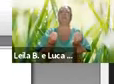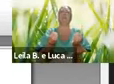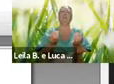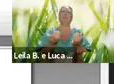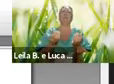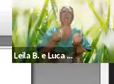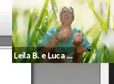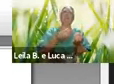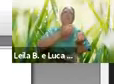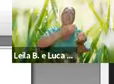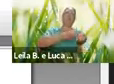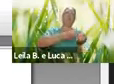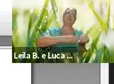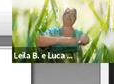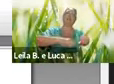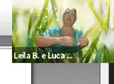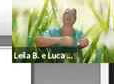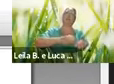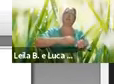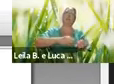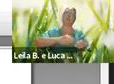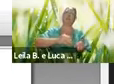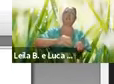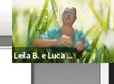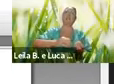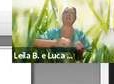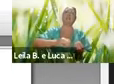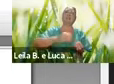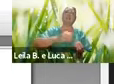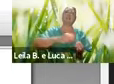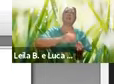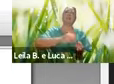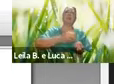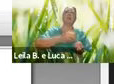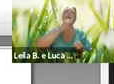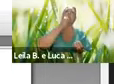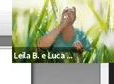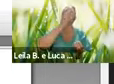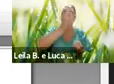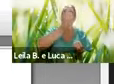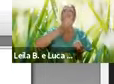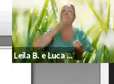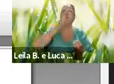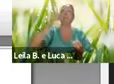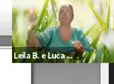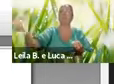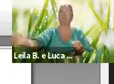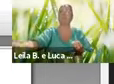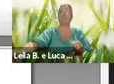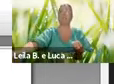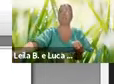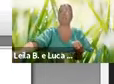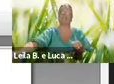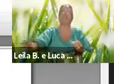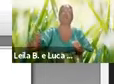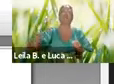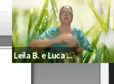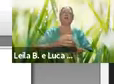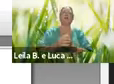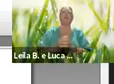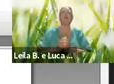misurabile e che poi viene esteriorizzata nella parola parlata o nella parola